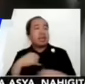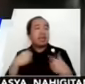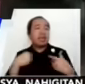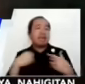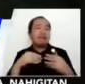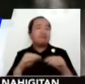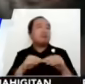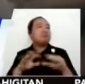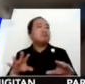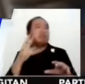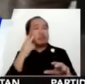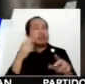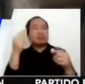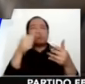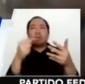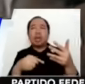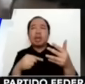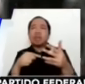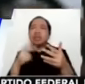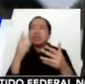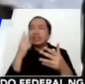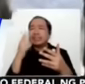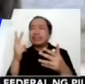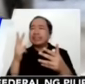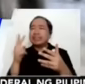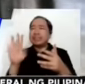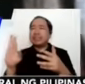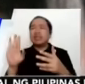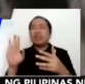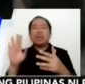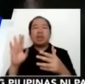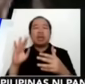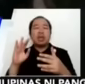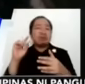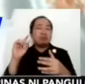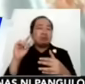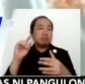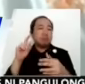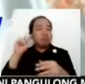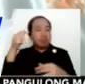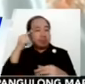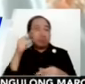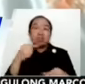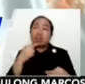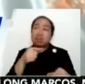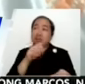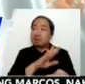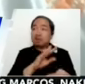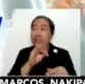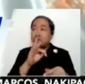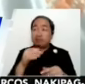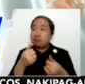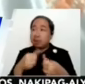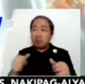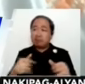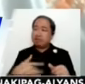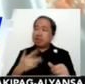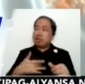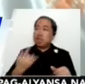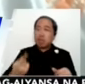gobyerno. Para sa Vice, bato-bato sa langit, tamaan, huwag magalit. Kung sino yung nakikita ninyo